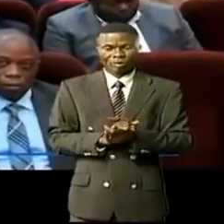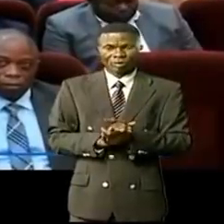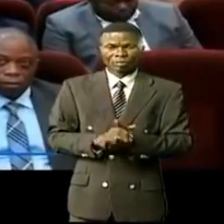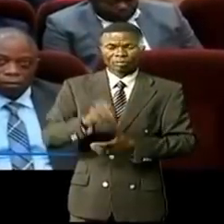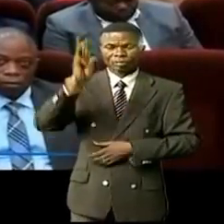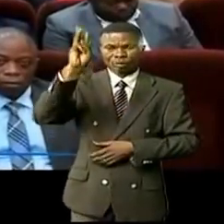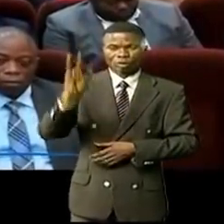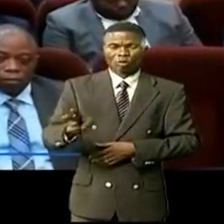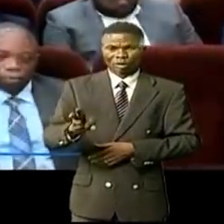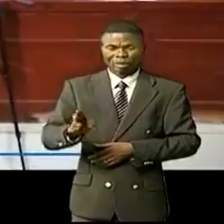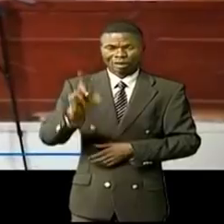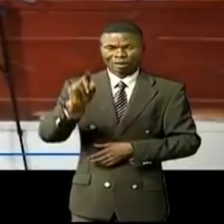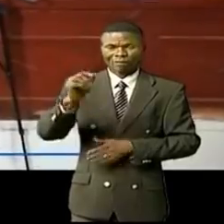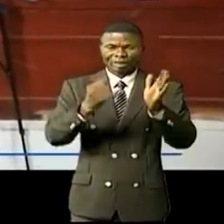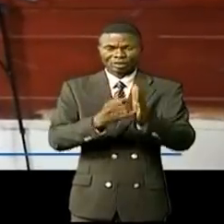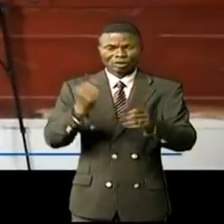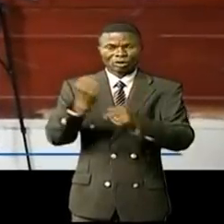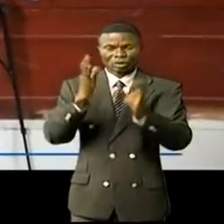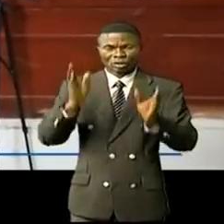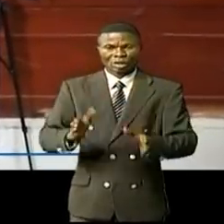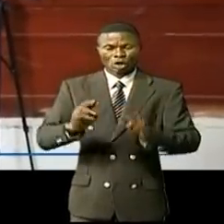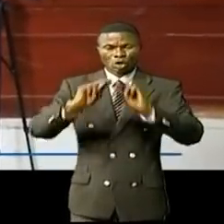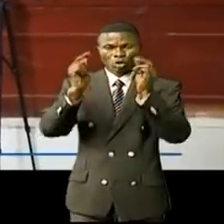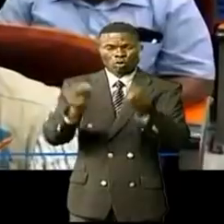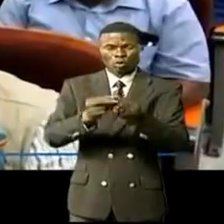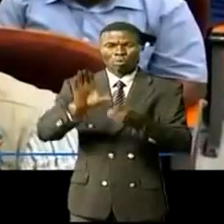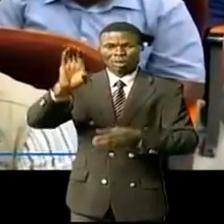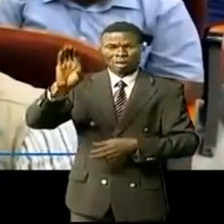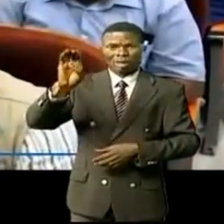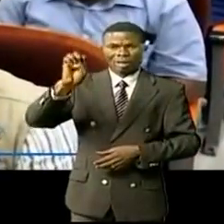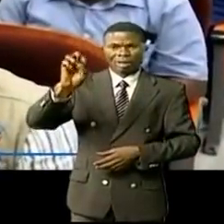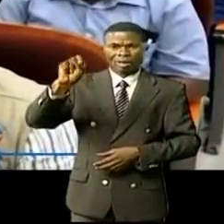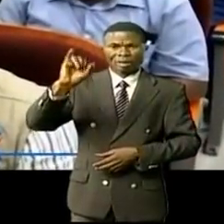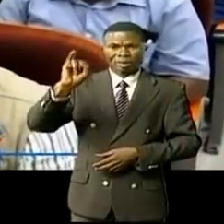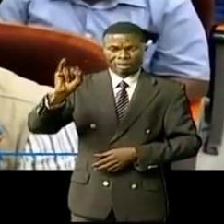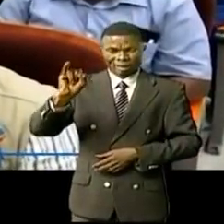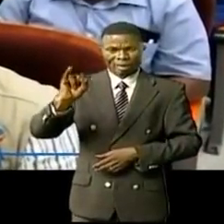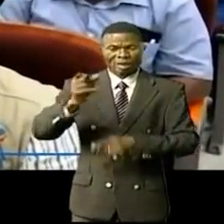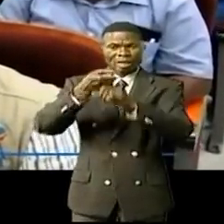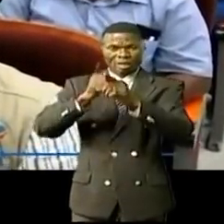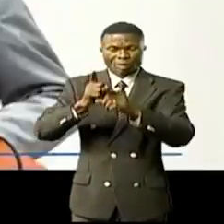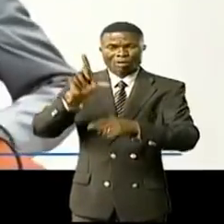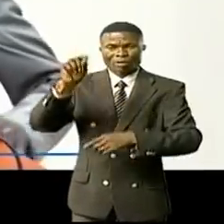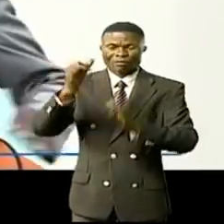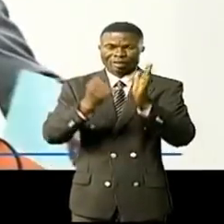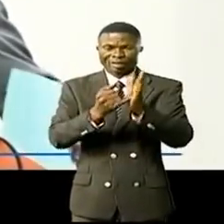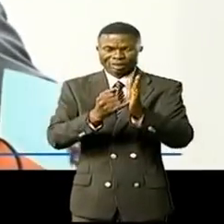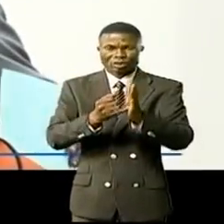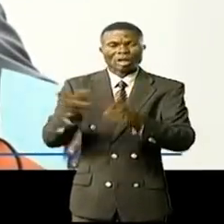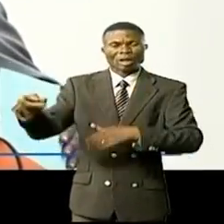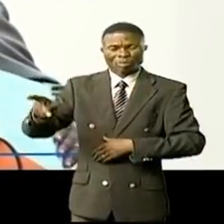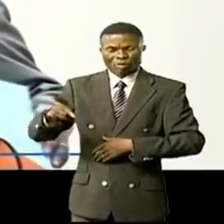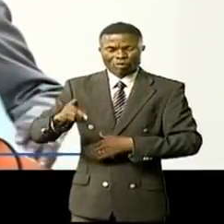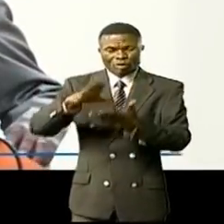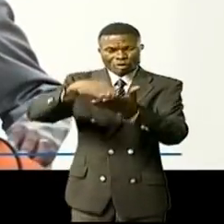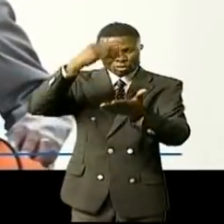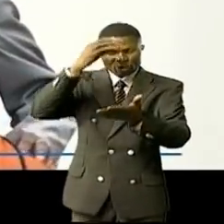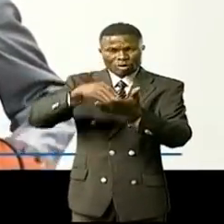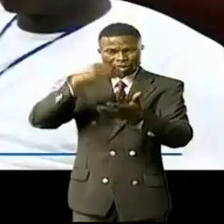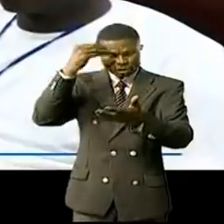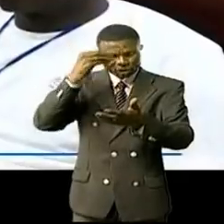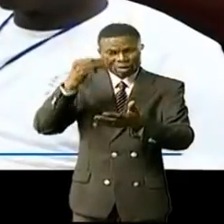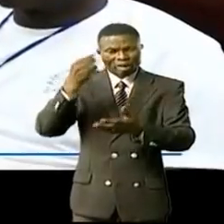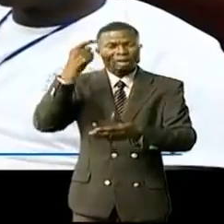326 cadres et agents de la Commission électorale nationale indépendante venus de 26 provinces ont été outillés sur l'actualisation des